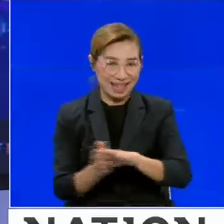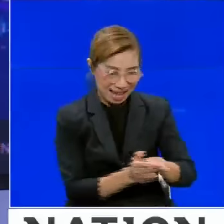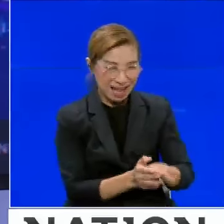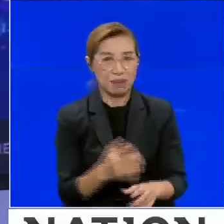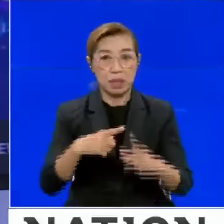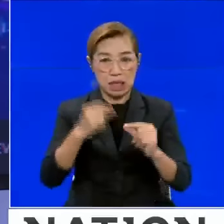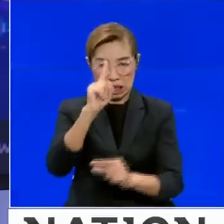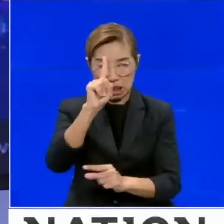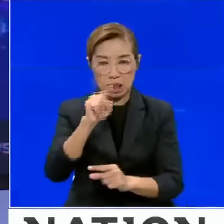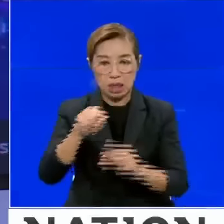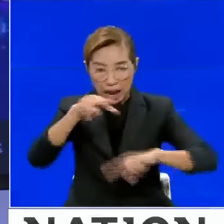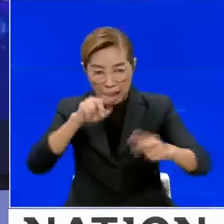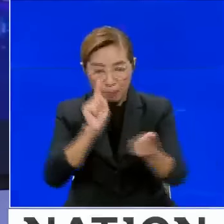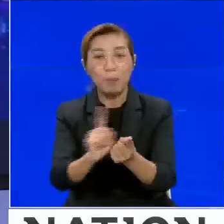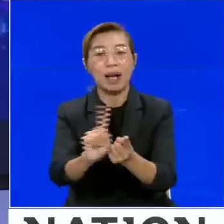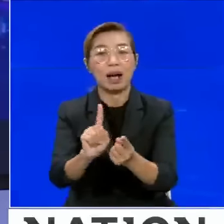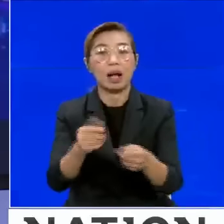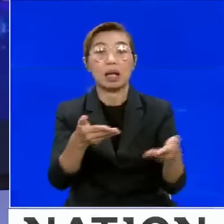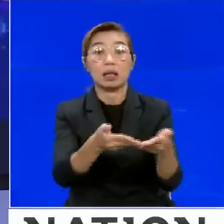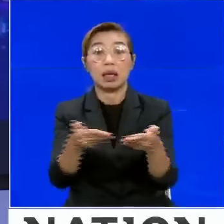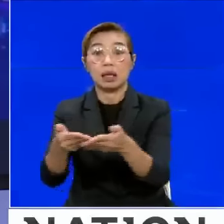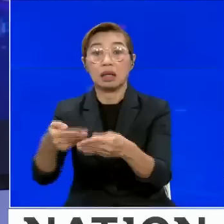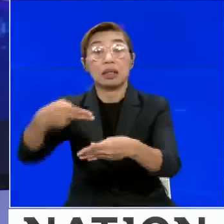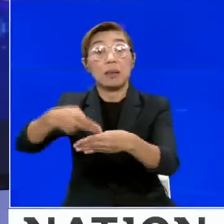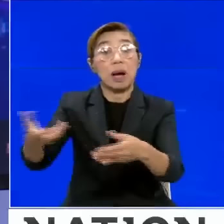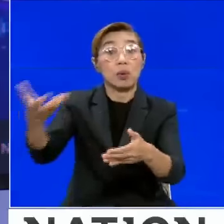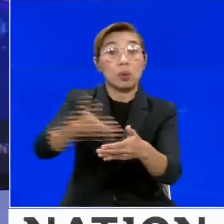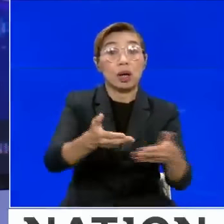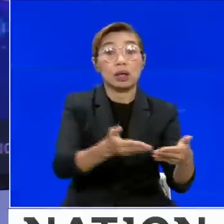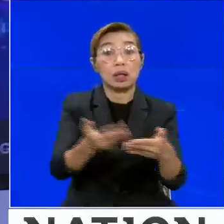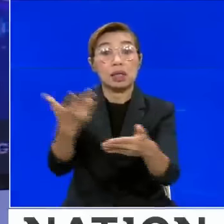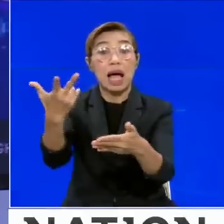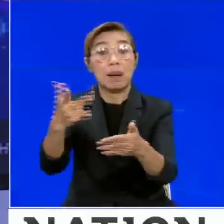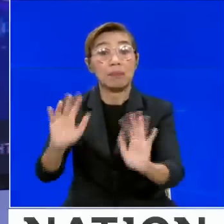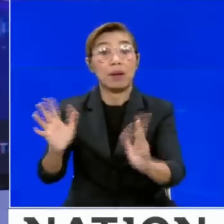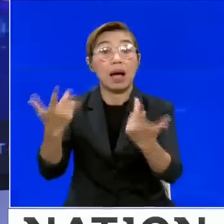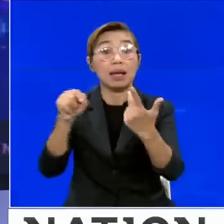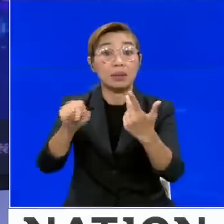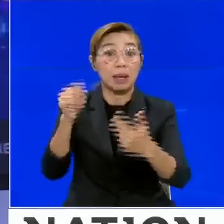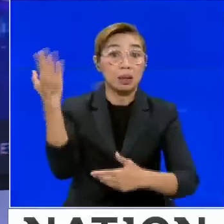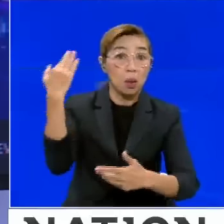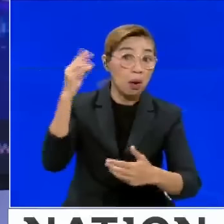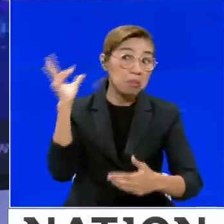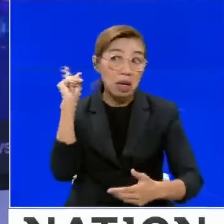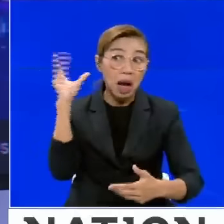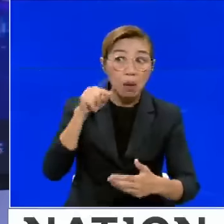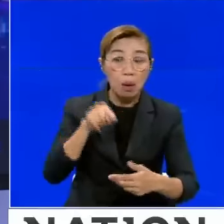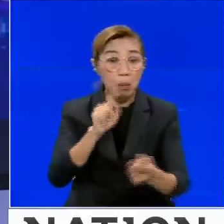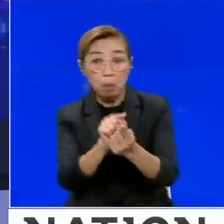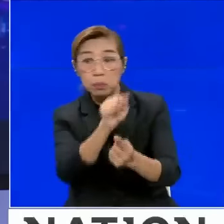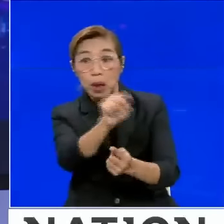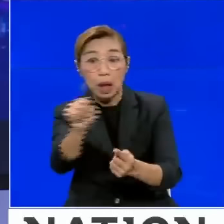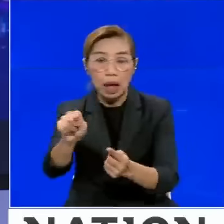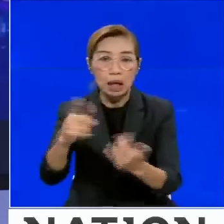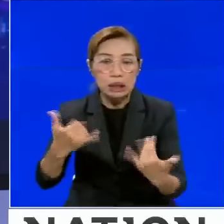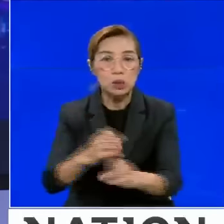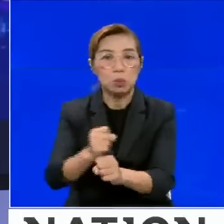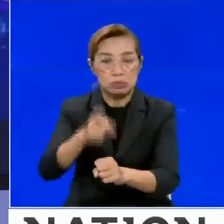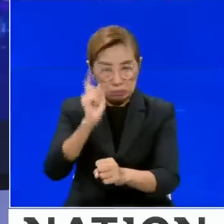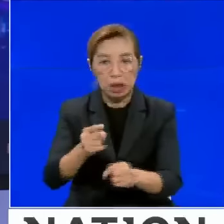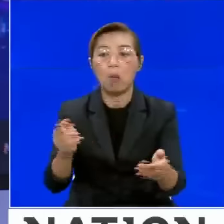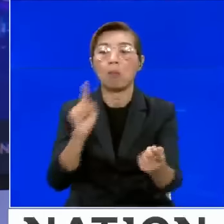จอแล้วท่านผู้ชมเรือน้ำมัน3ลำ อ้าวไปอยู่ไหนอ่ะ ที่ออกไปบอกวนไปตรงนั้นตรงนี้มีข่าวมานี่บอกเจอแล้วครับล